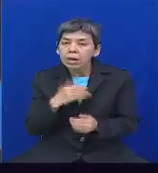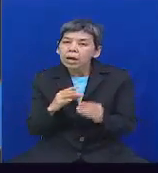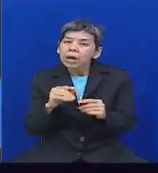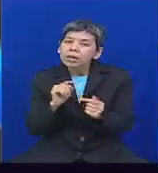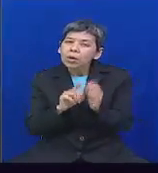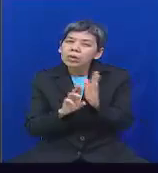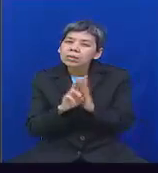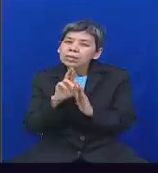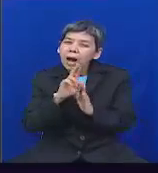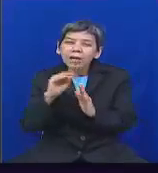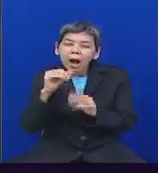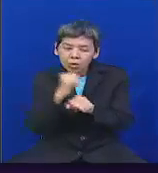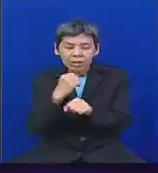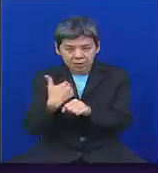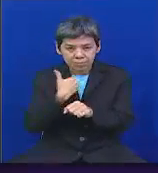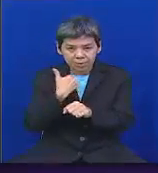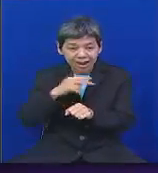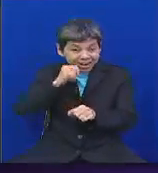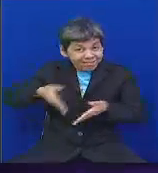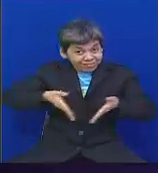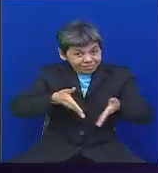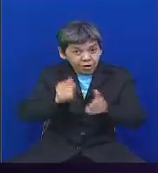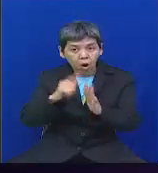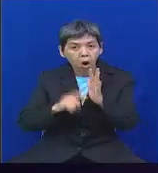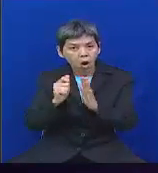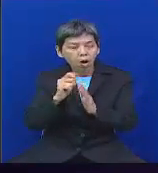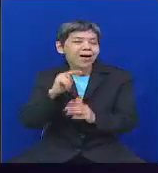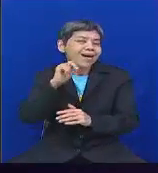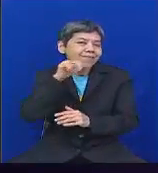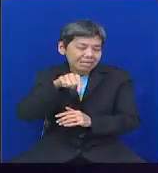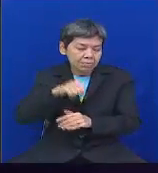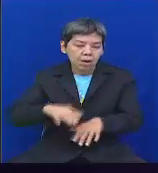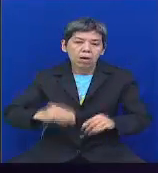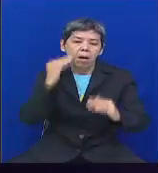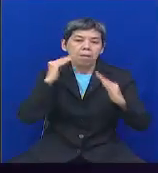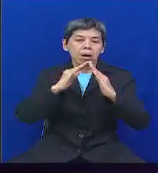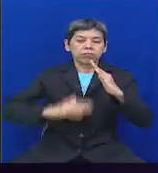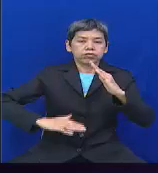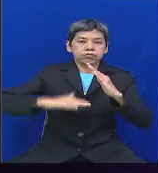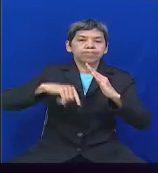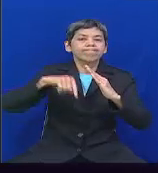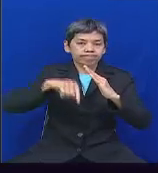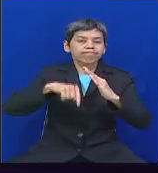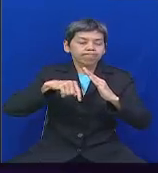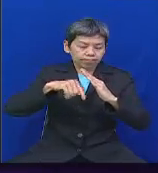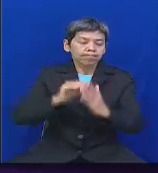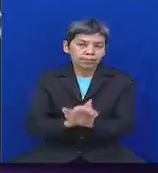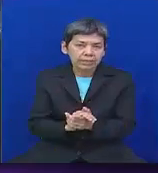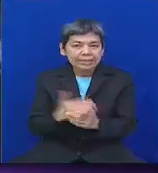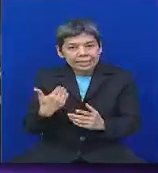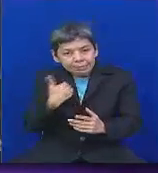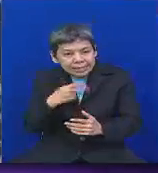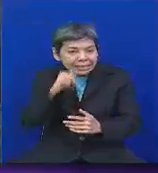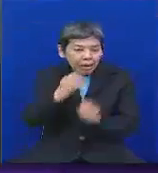าวน้ำจากลำห้วยแม่ยะบ้านแม่อ่อนในตำบลแม่นะล้นเข้าท่วมบ้านเรือนราษฎรด้วยเช่นกันนะคะรวมทั้ง